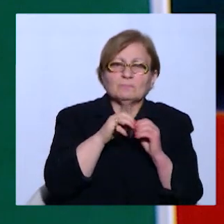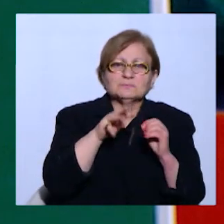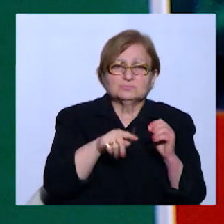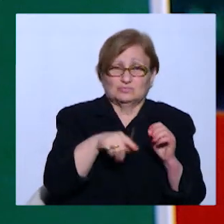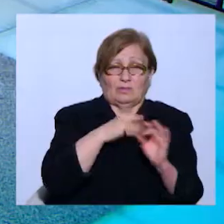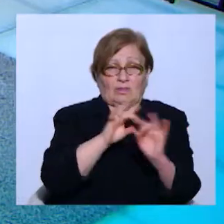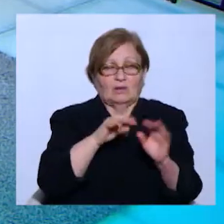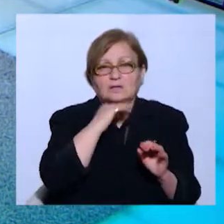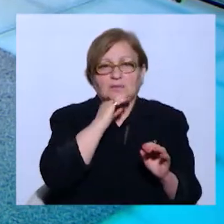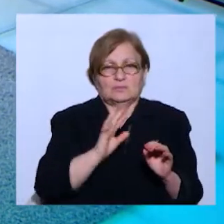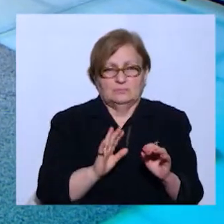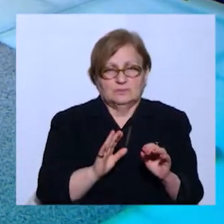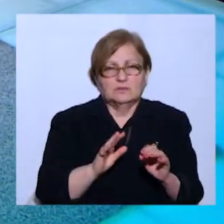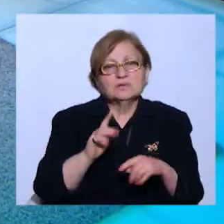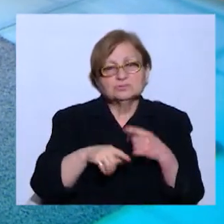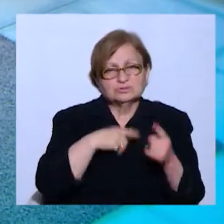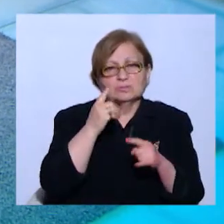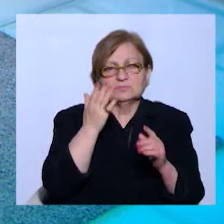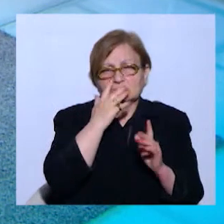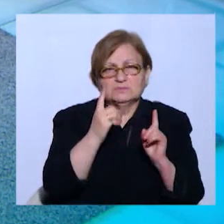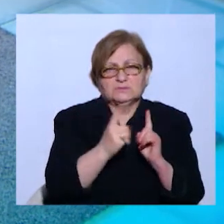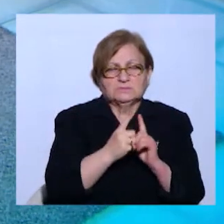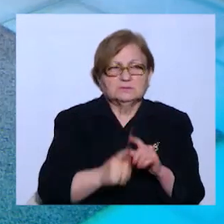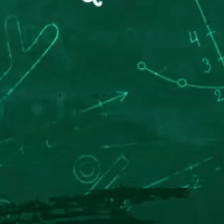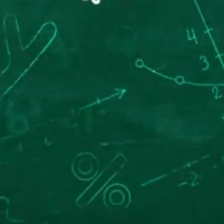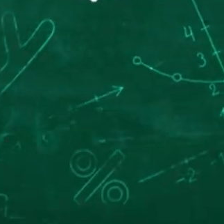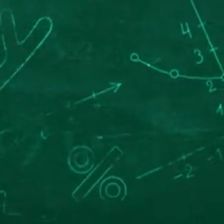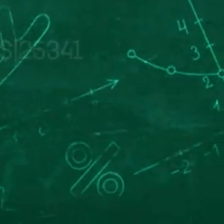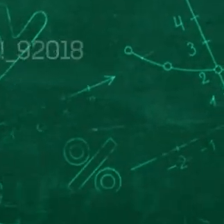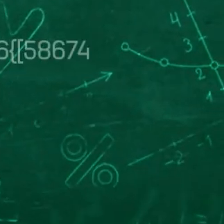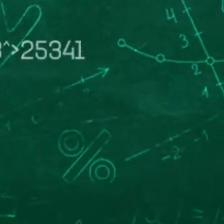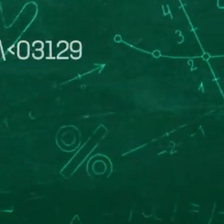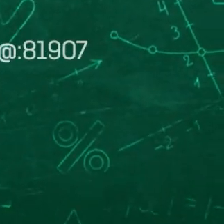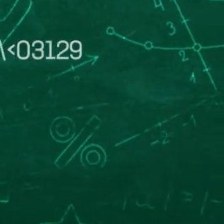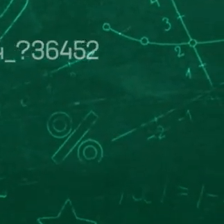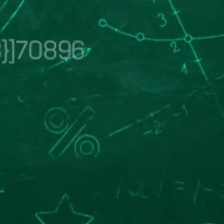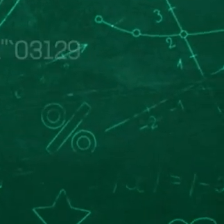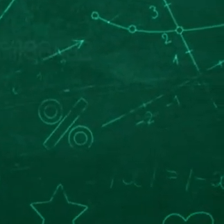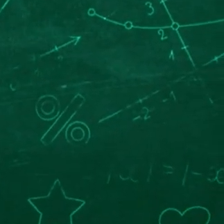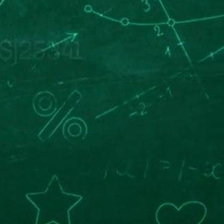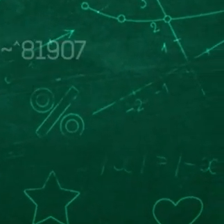მსმენით. შემდეგ მეცადინეობამდე.